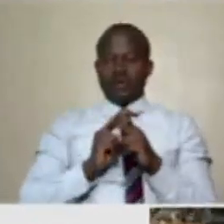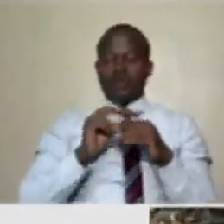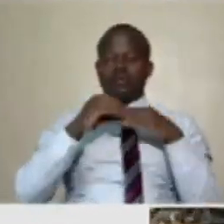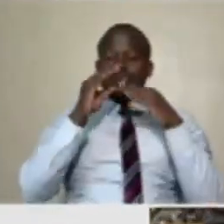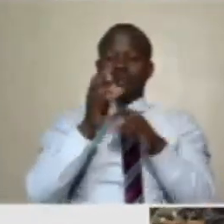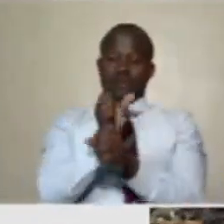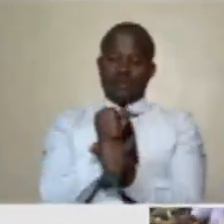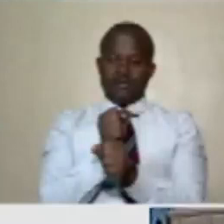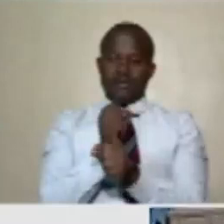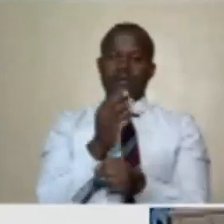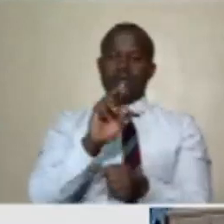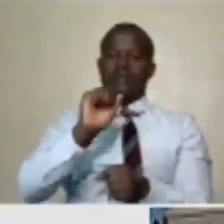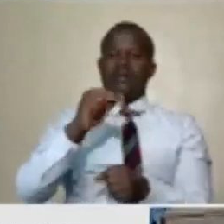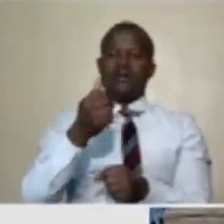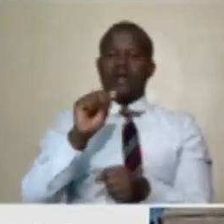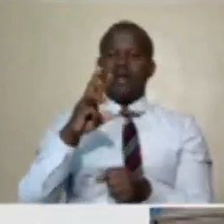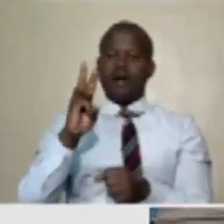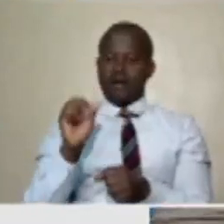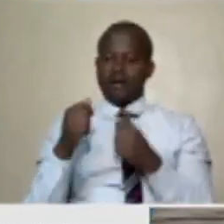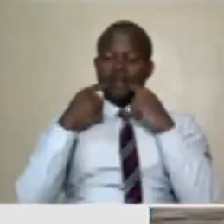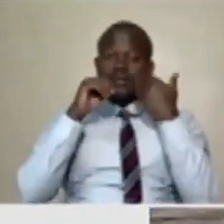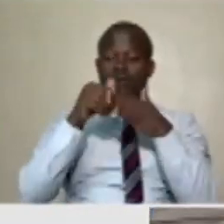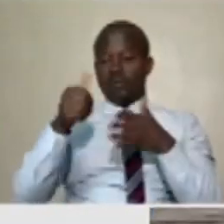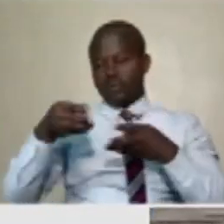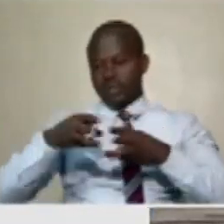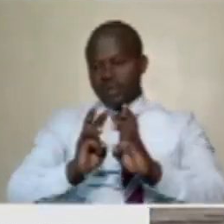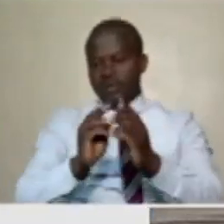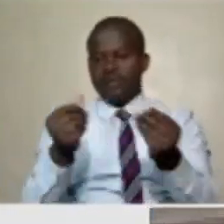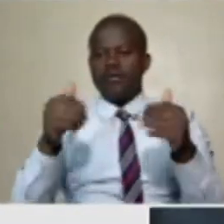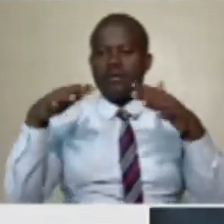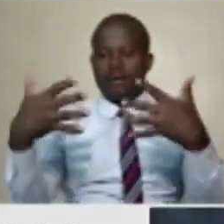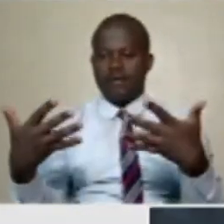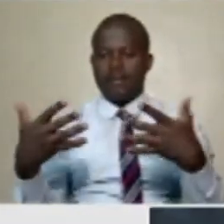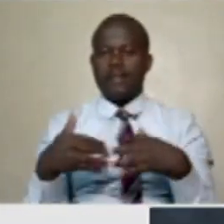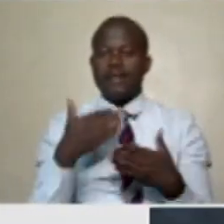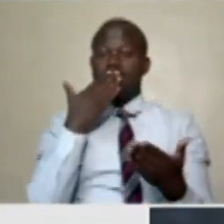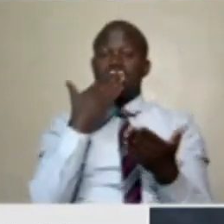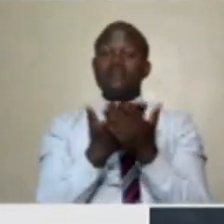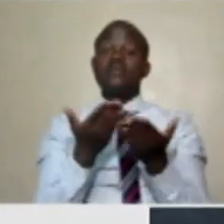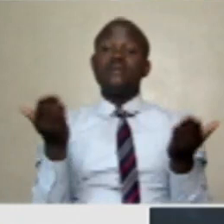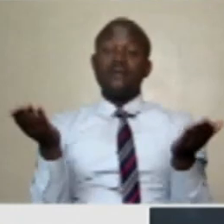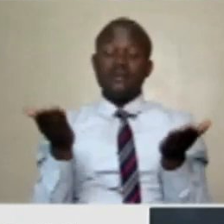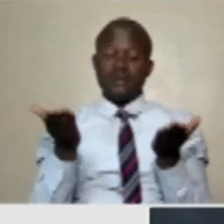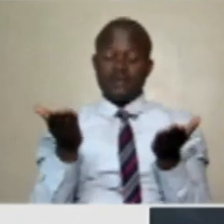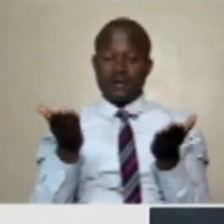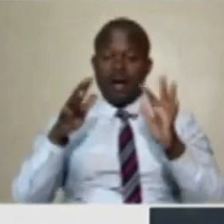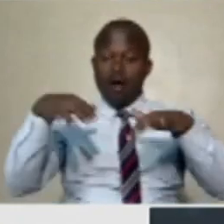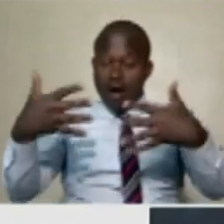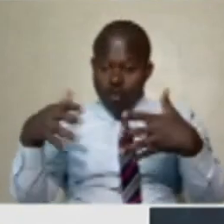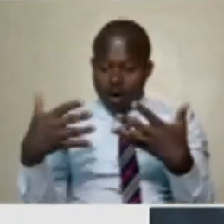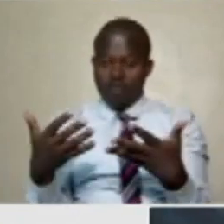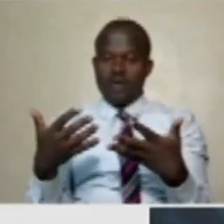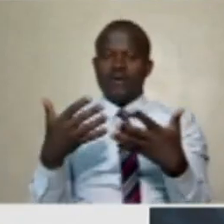w'ishyirahamwe Birahagwa Janvier asanga hari n'ubundi buryo iki kibazo cyakemurwamo. Ibyiza rero byakunda nuko